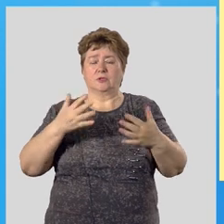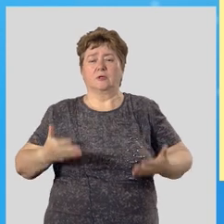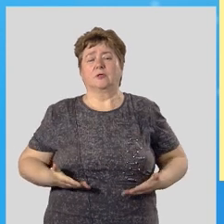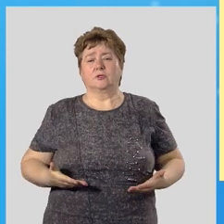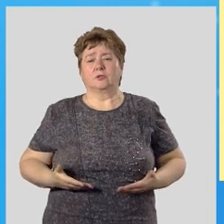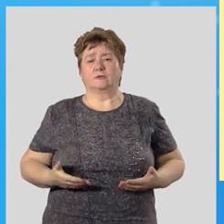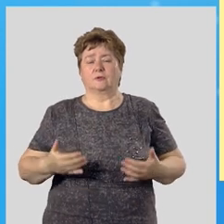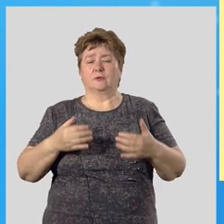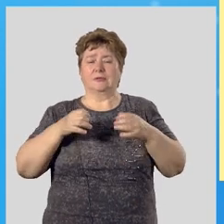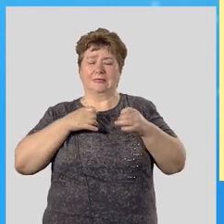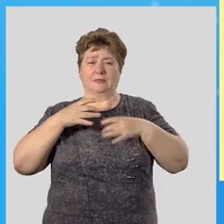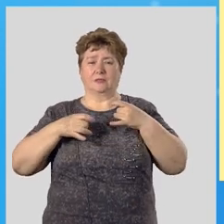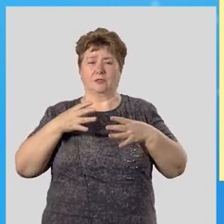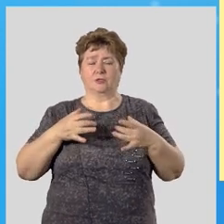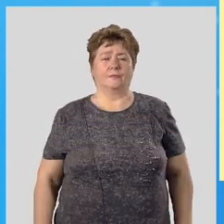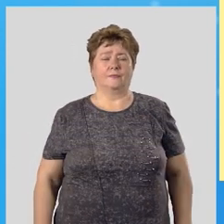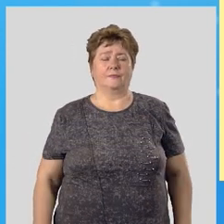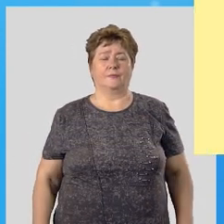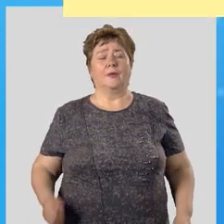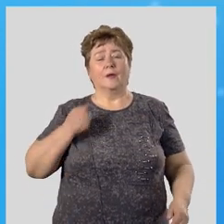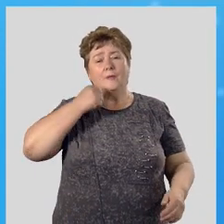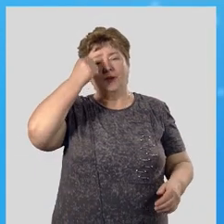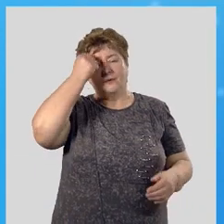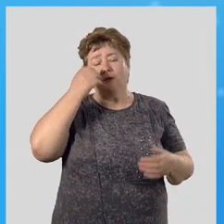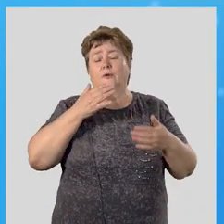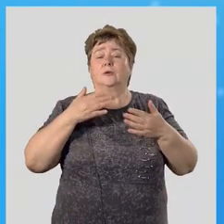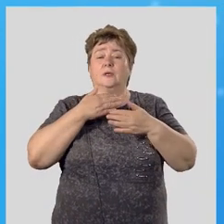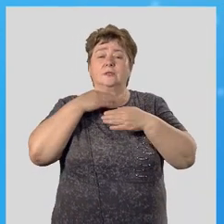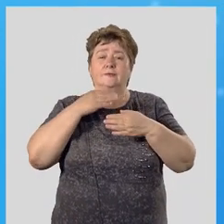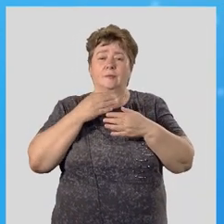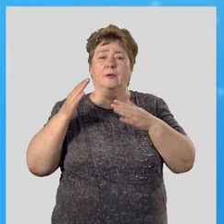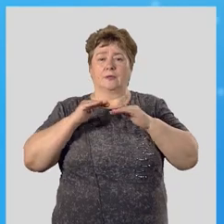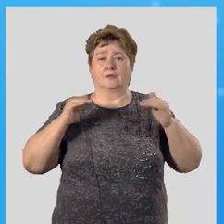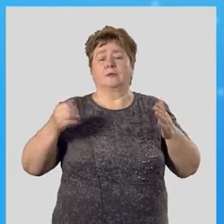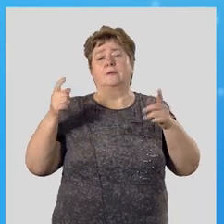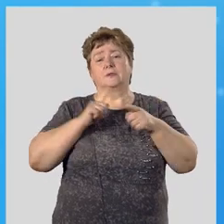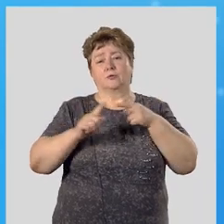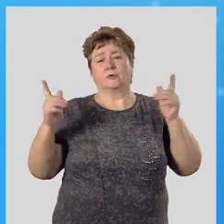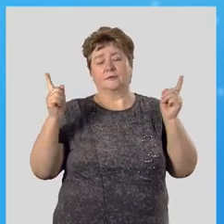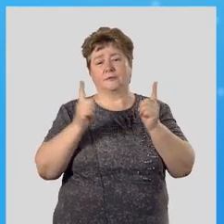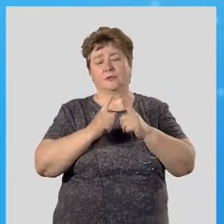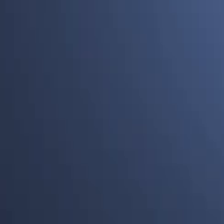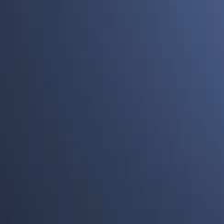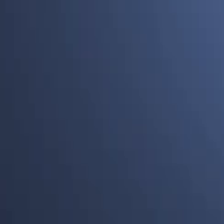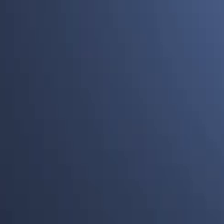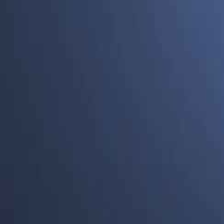живого – раздражимость. Благодарю за внимание, ребята. До скорых встреч!